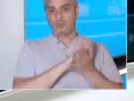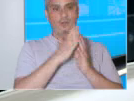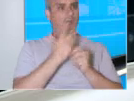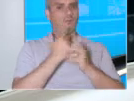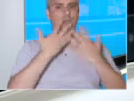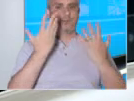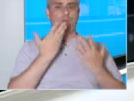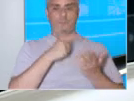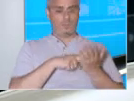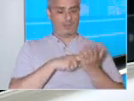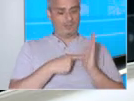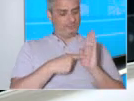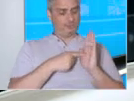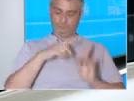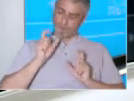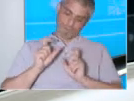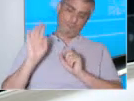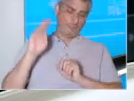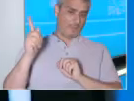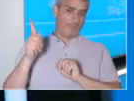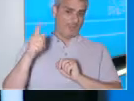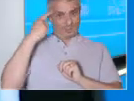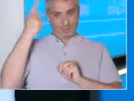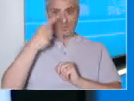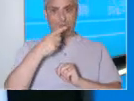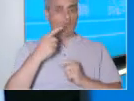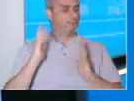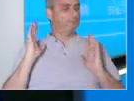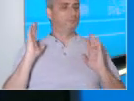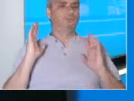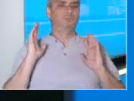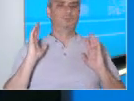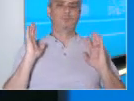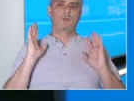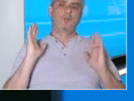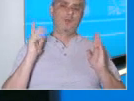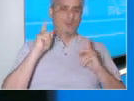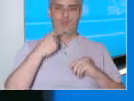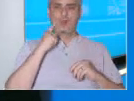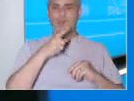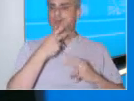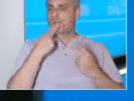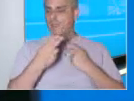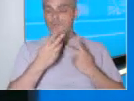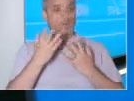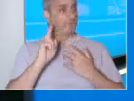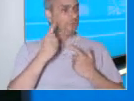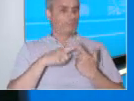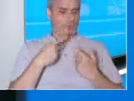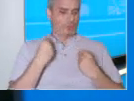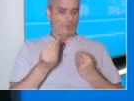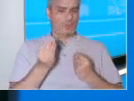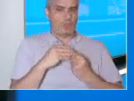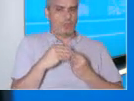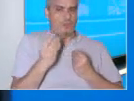להצלחה, בגלל שהוא הציב את עצמו כמי שמונע מנתניהו. אידיאולוגיית הנקמה? כן. לא יודע, תדע, אתה יכול לקרוא זה לנקמה. מצד שני, תשמע, זה נותן לזה